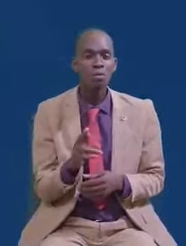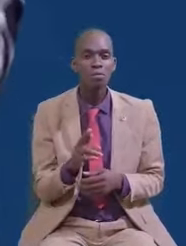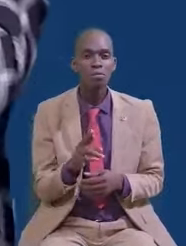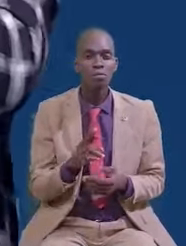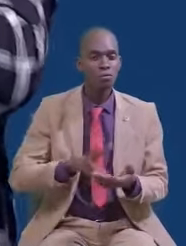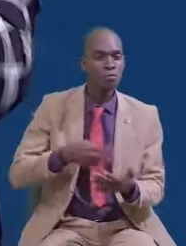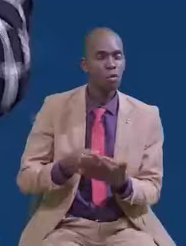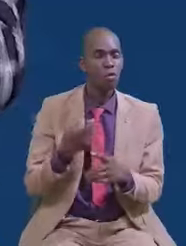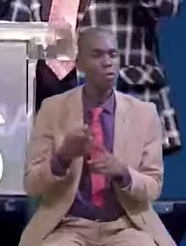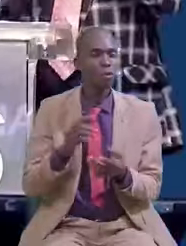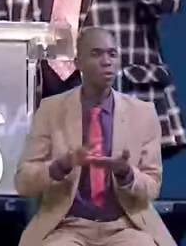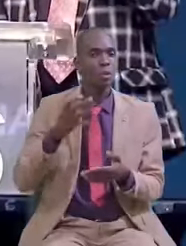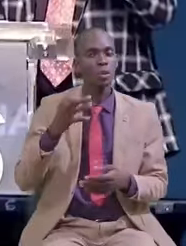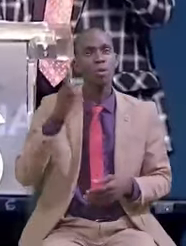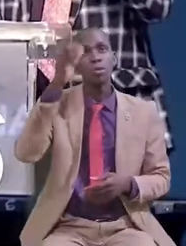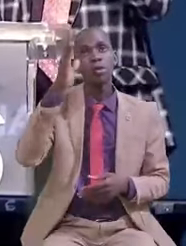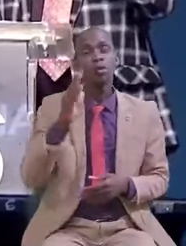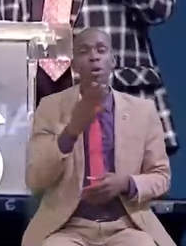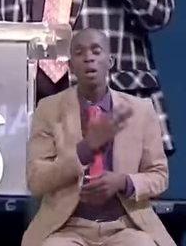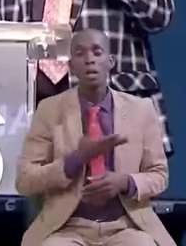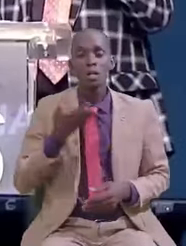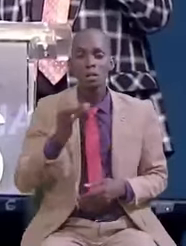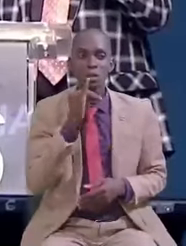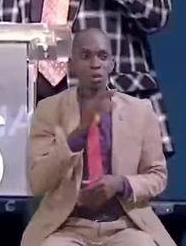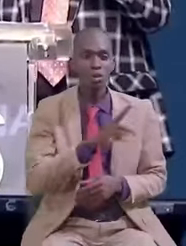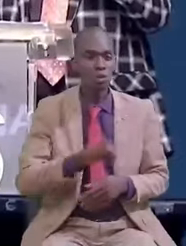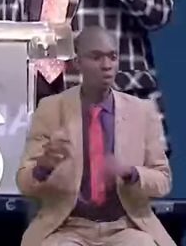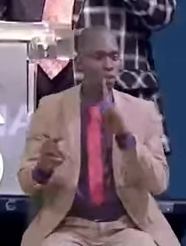Dieu. Il n'y a pas d'homme sur terre.